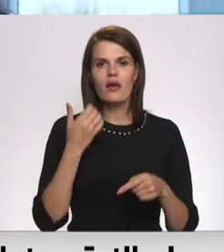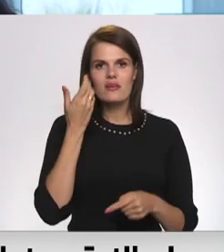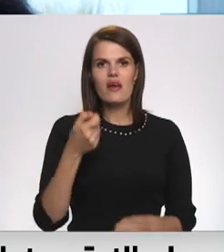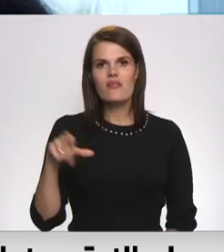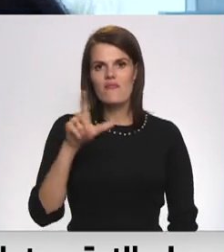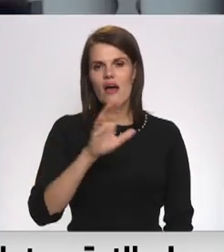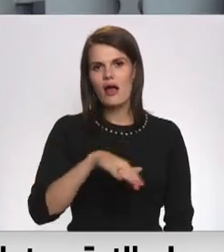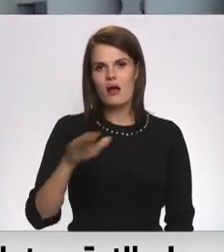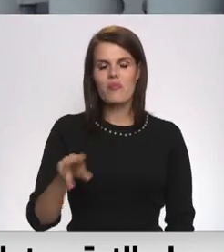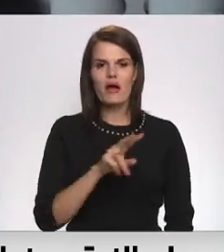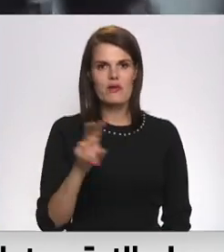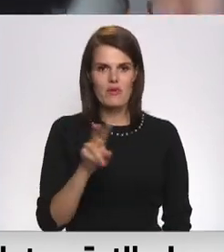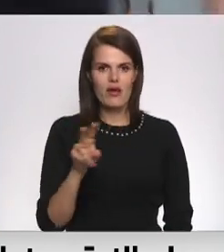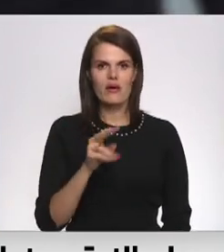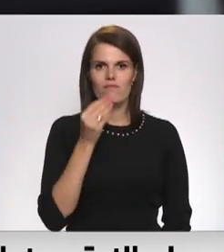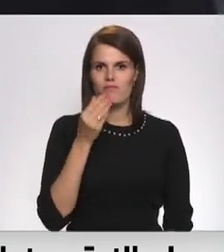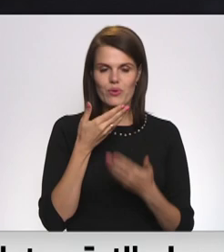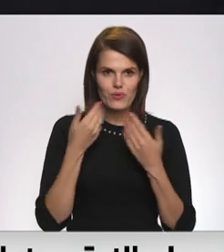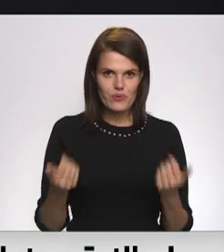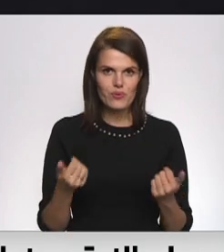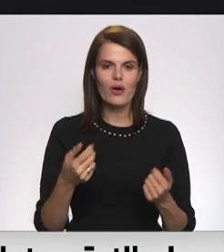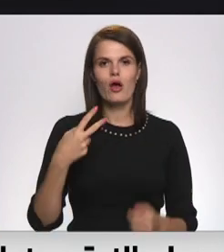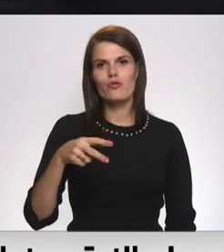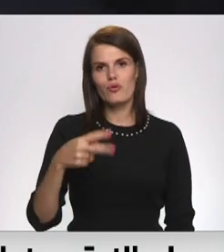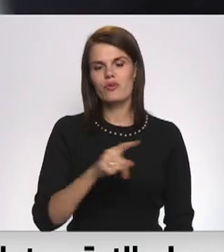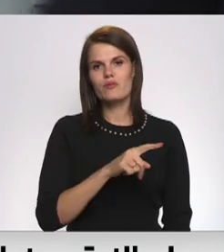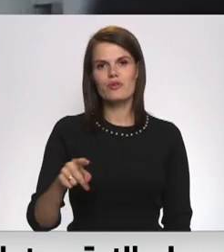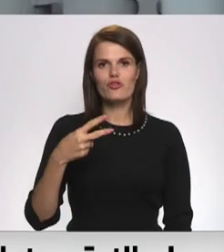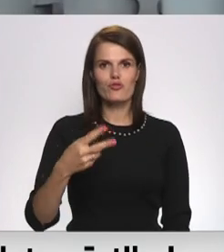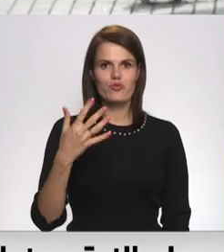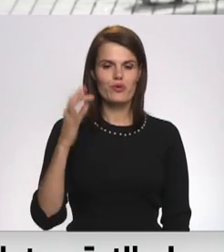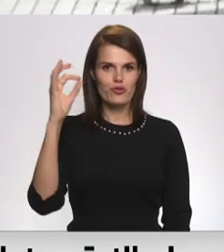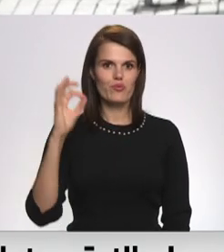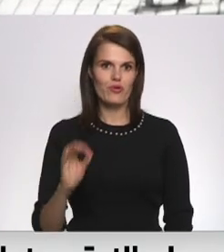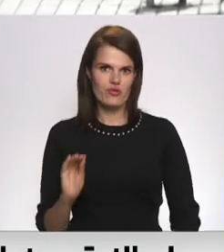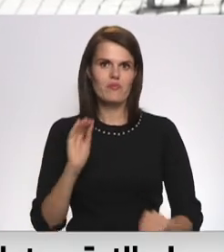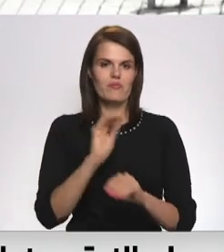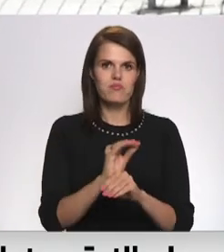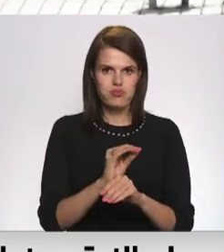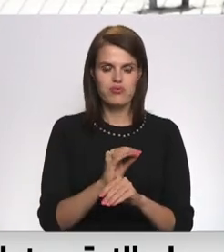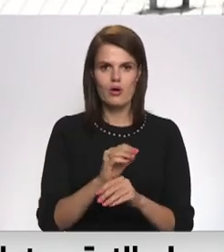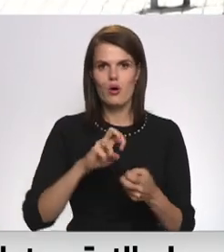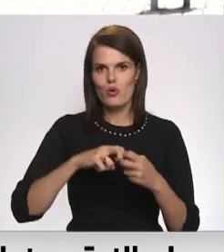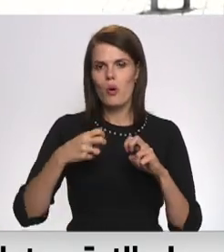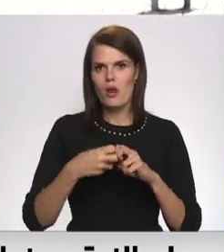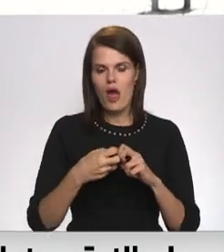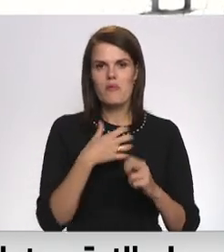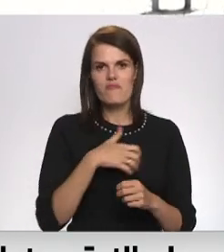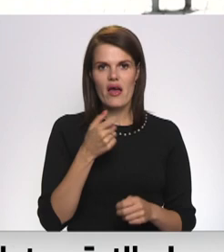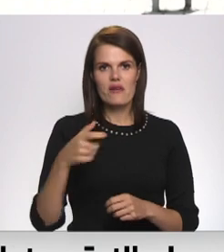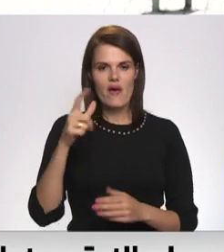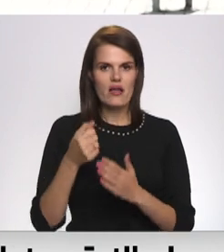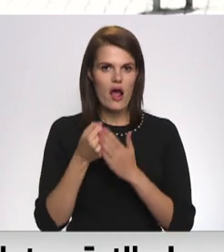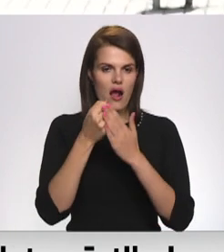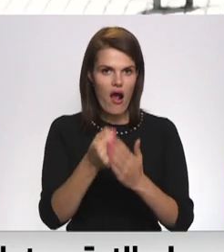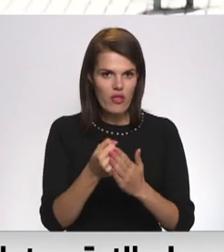bērni, kuriem ir trūkums. Aptuveni par 20 līdz 25% tik liels varētu būt pieaugums nepieciešamiem atbalstam pēc pārtikas,